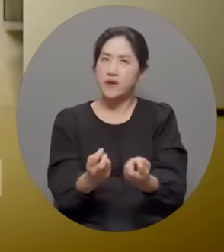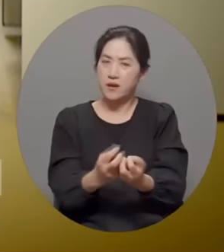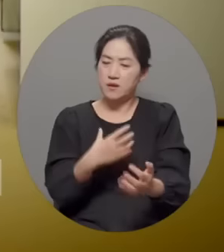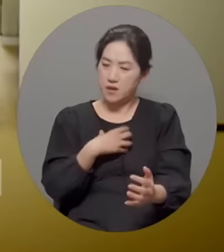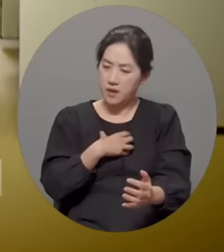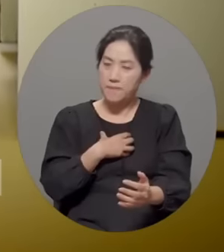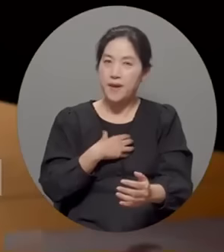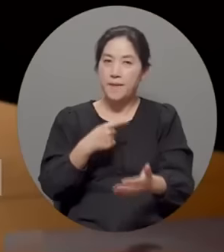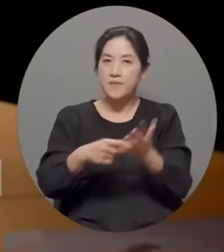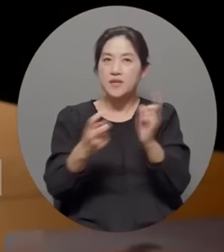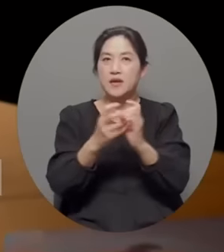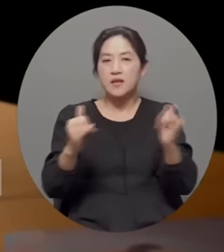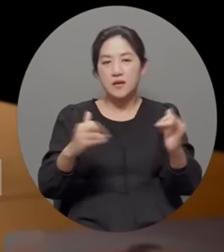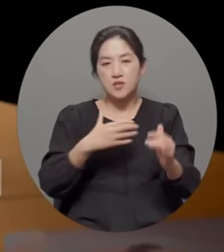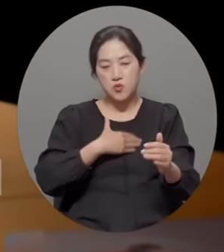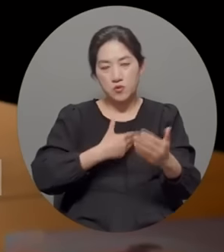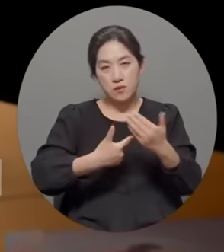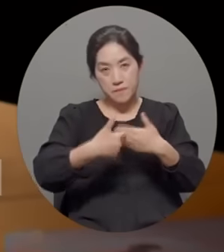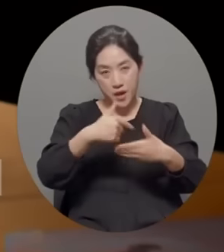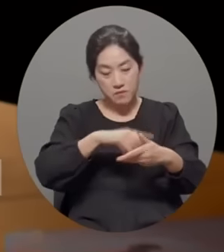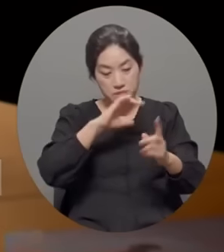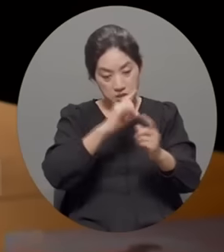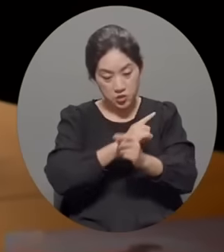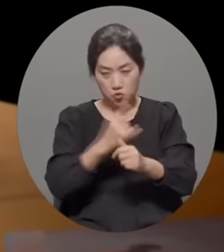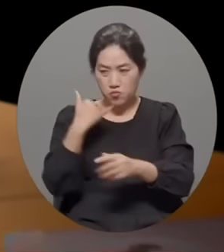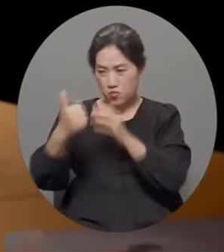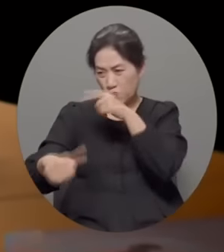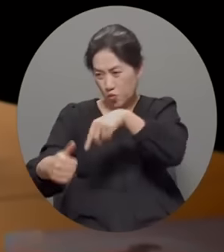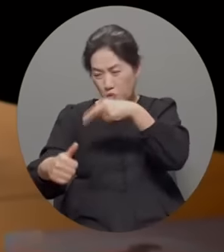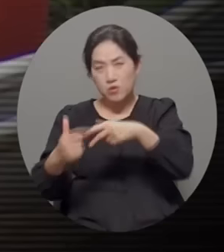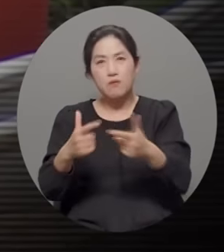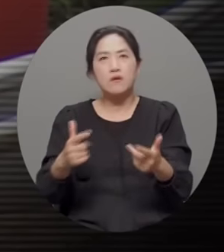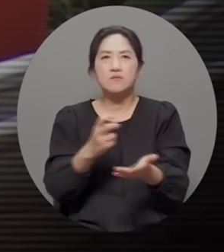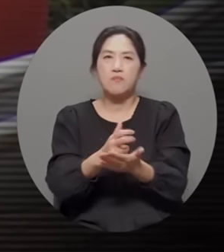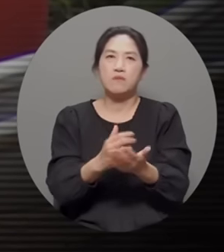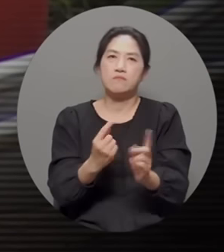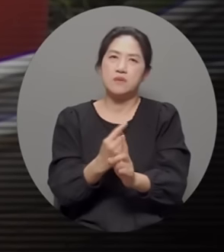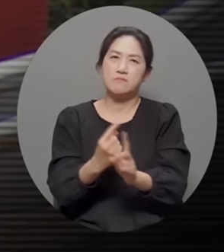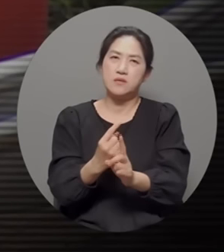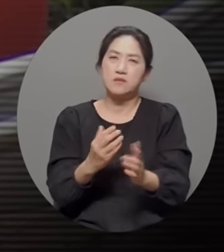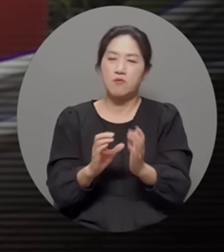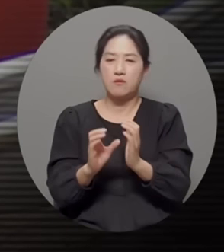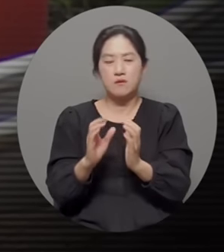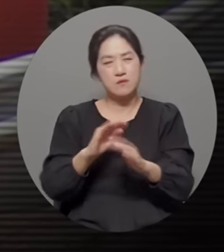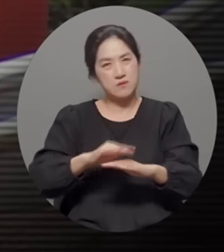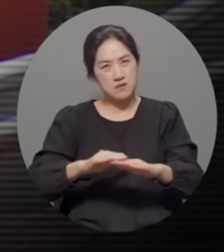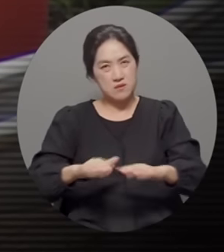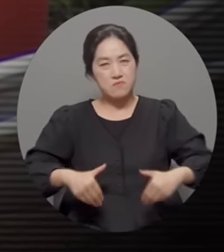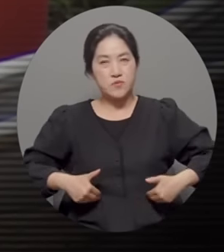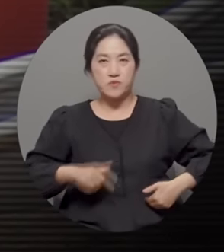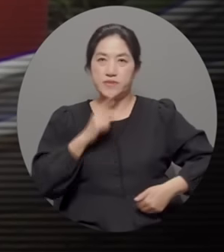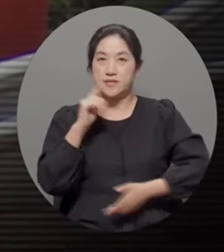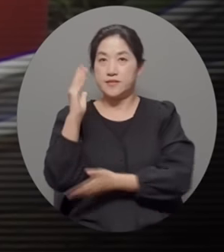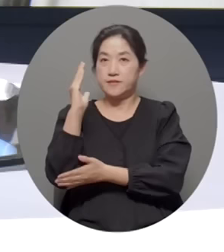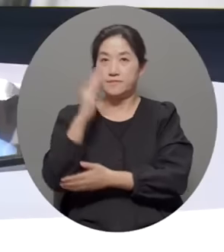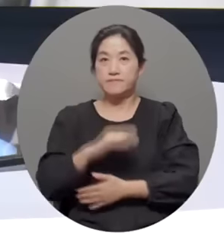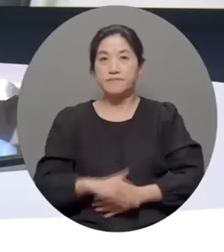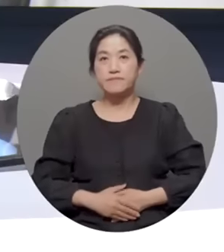정서적 치료와 부모 교육 등 다각적인 제도 보완이 필요하다고 조언했습니다. MBC 뉴스 이하라입니다.